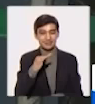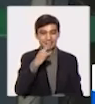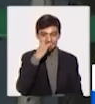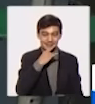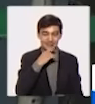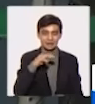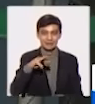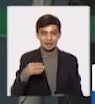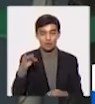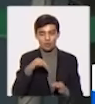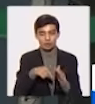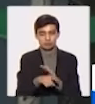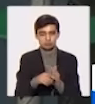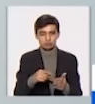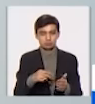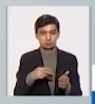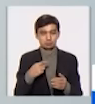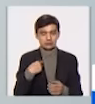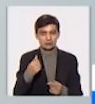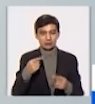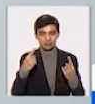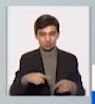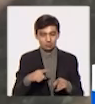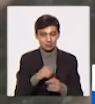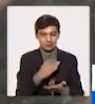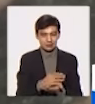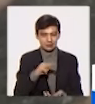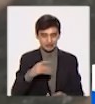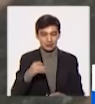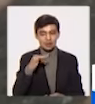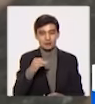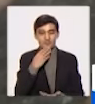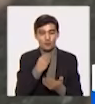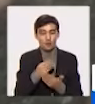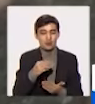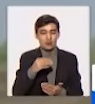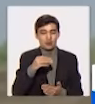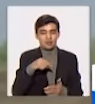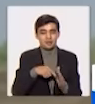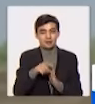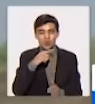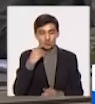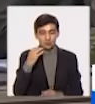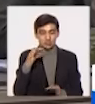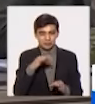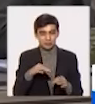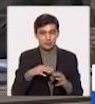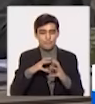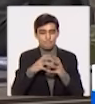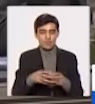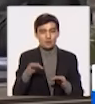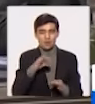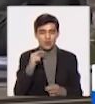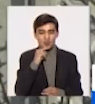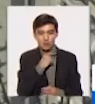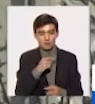АқШ долларына шаққанда біршама құнсызданды. Мұнай нарығында өзін көрсеткісі келген Ресейдің шалт қимылы әлем экономикасына